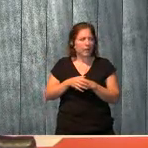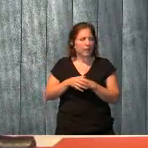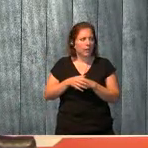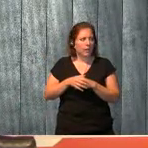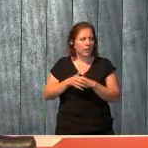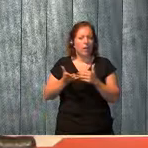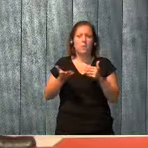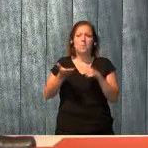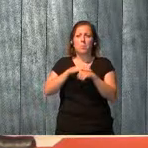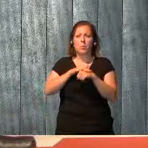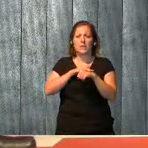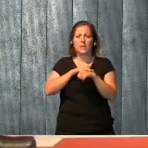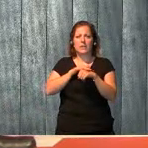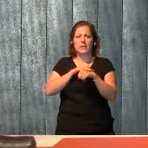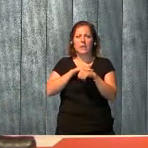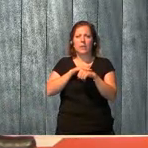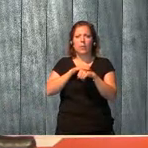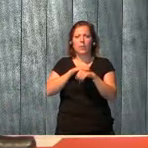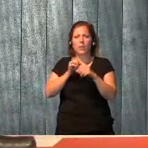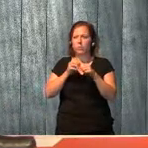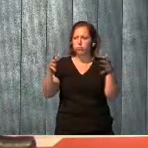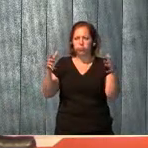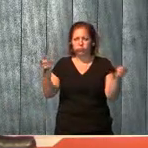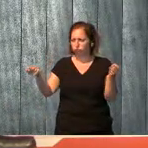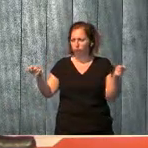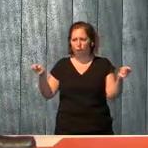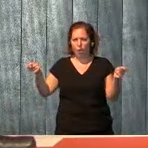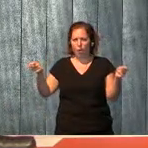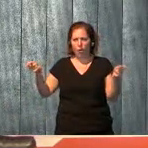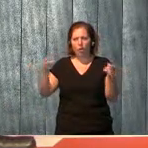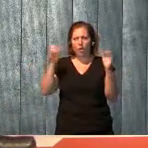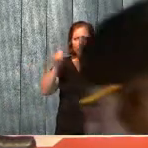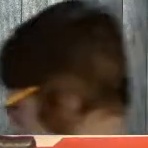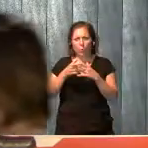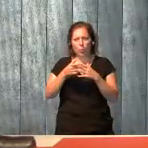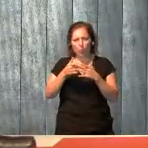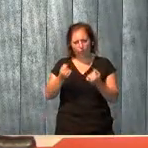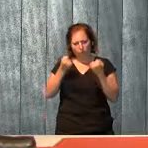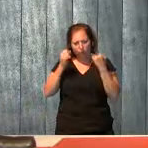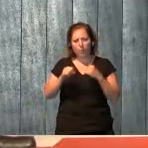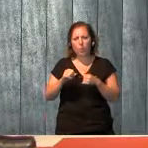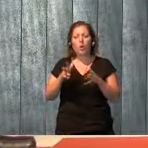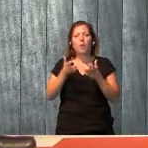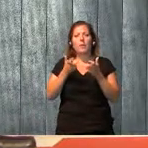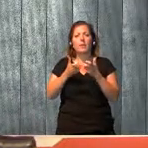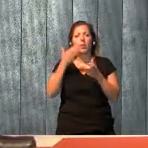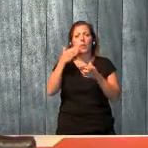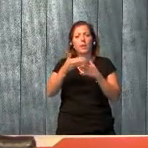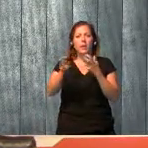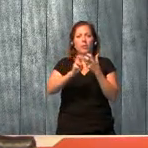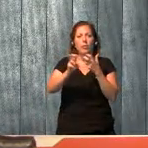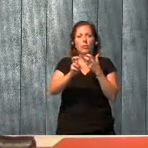les politiques à grande échelle peuvent nécessiter parfois des pouvoirs forts. Il est vrai que quand on veut faire des réseaux de